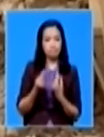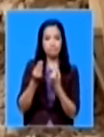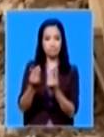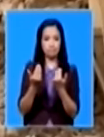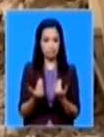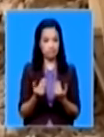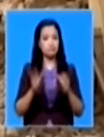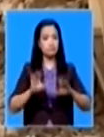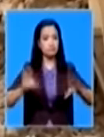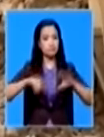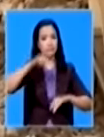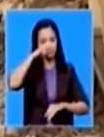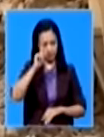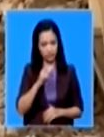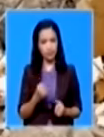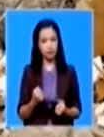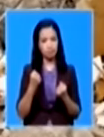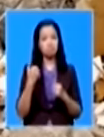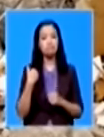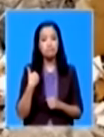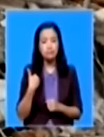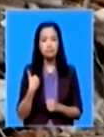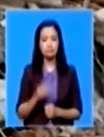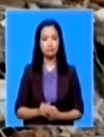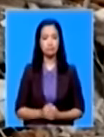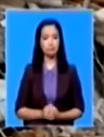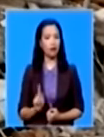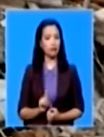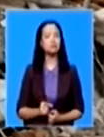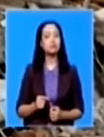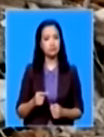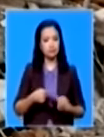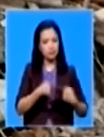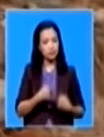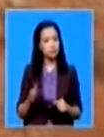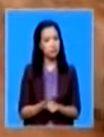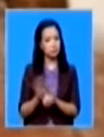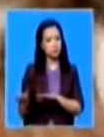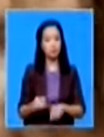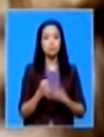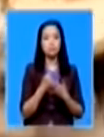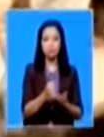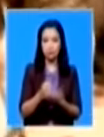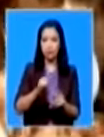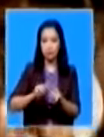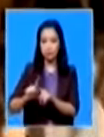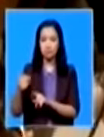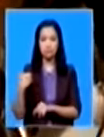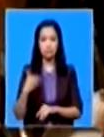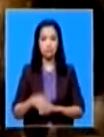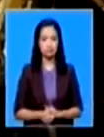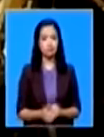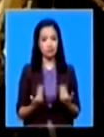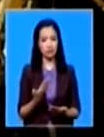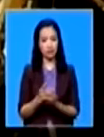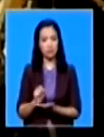และบทบาทรัฐบาลไทยก็ต้องเข้มแข็งในการที่จะแสดงความเต็มใจจริงใจพร้อมจะช่วยเหลือในทุกมิตินะครับคราวนี้เราก็ได้บริจาค